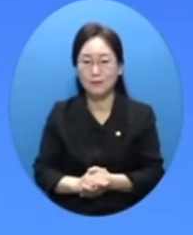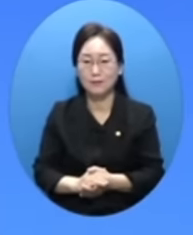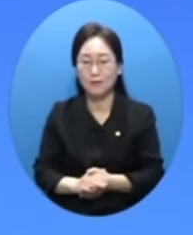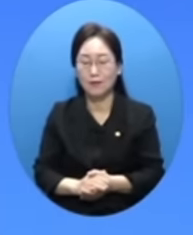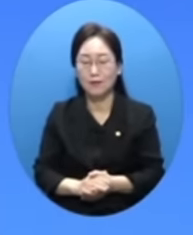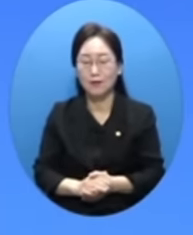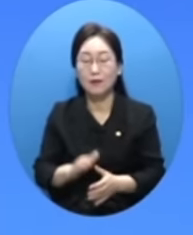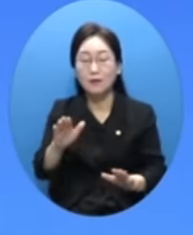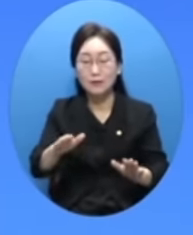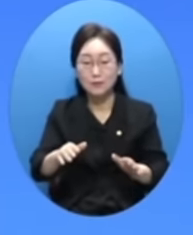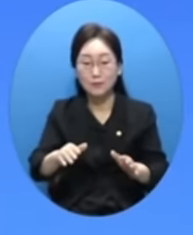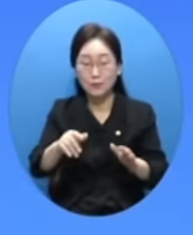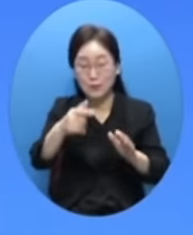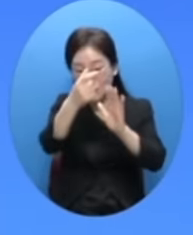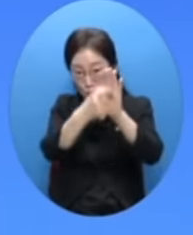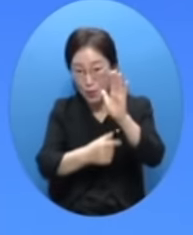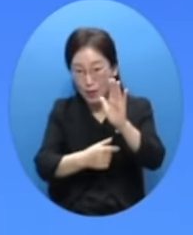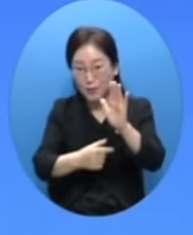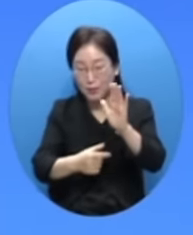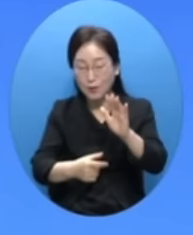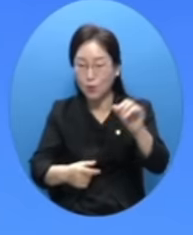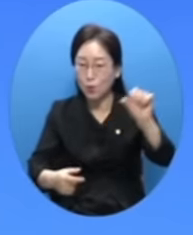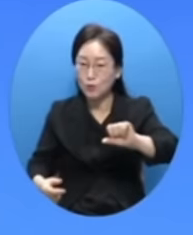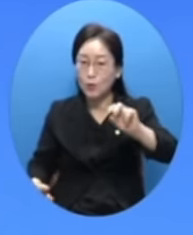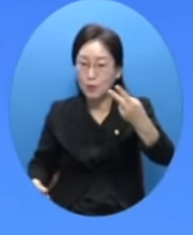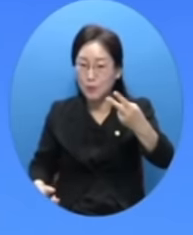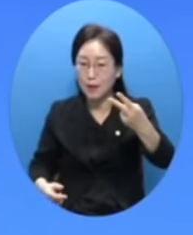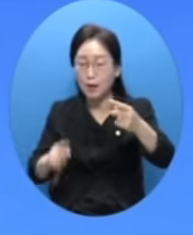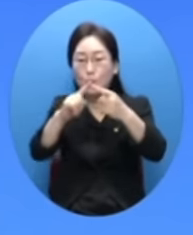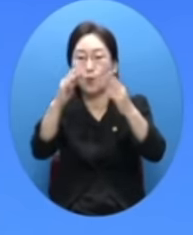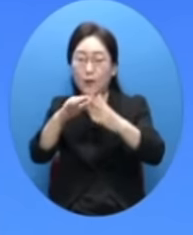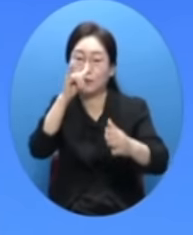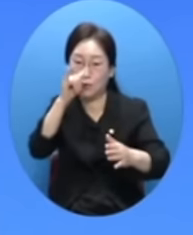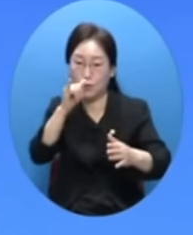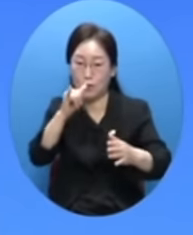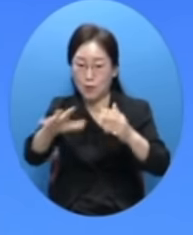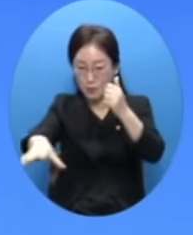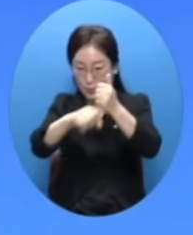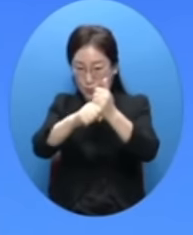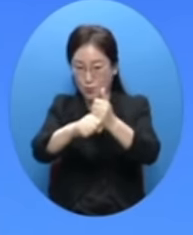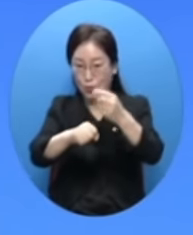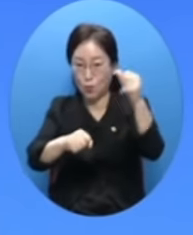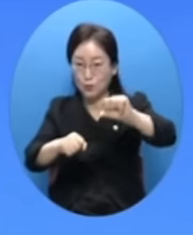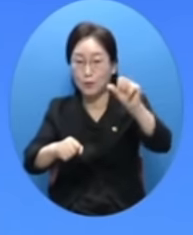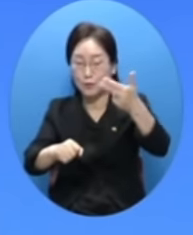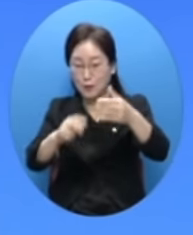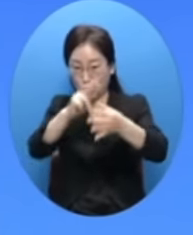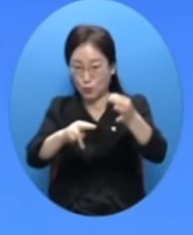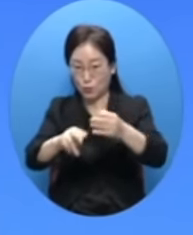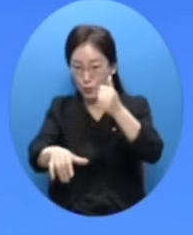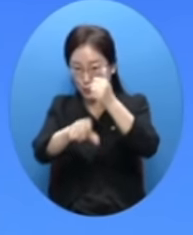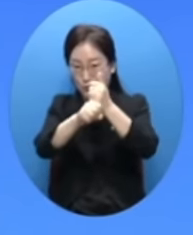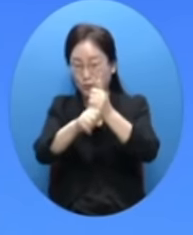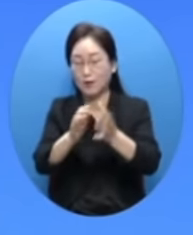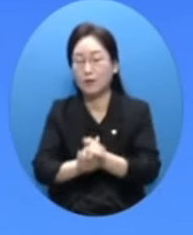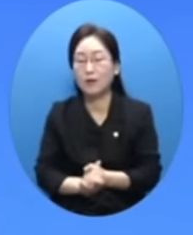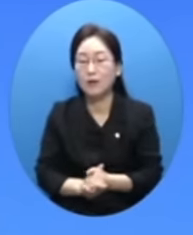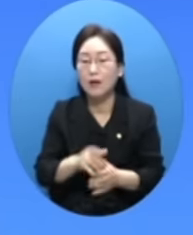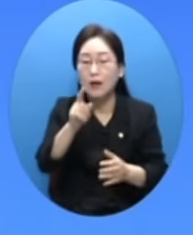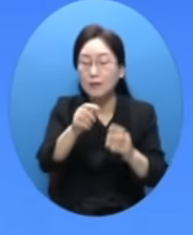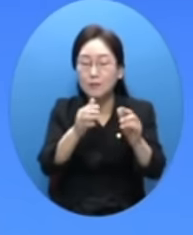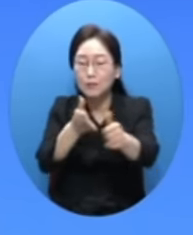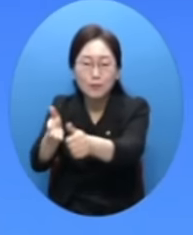그래서 제가 우리 교단에 5,200교회가 있는데 모든 교단에서 교회에서 캠페인을 벌이라 그랬습니다. 한 가족 세 명 낳기